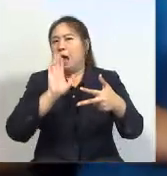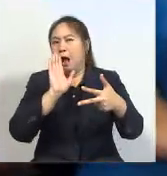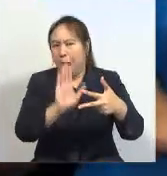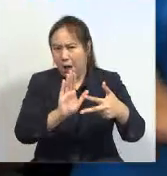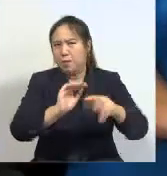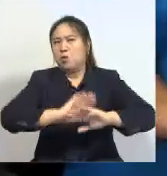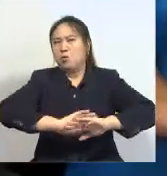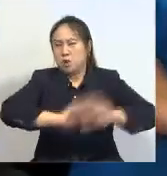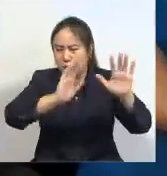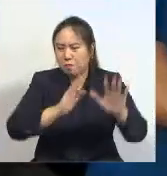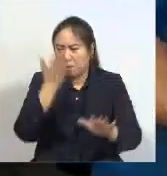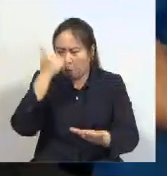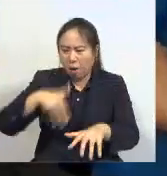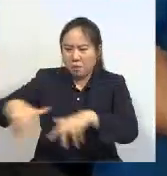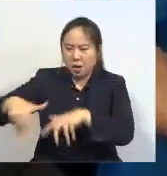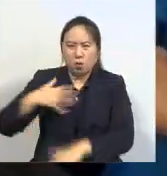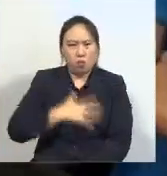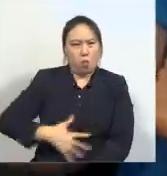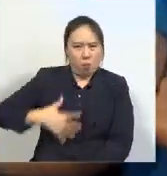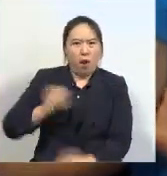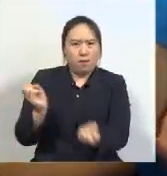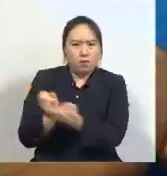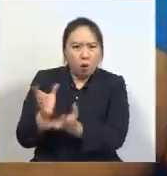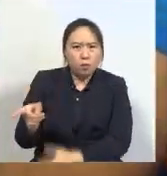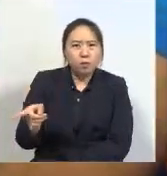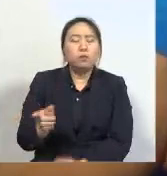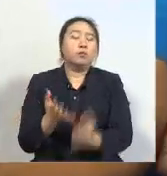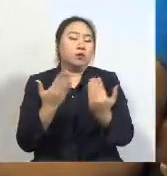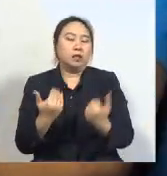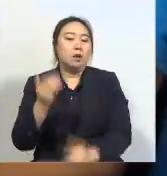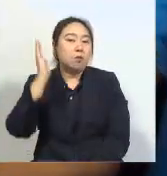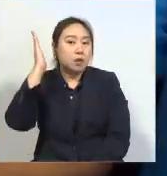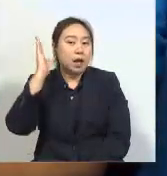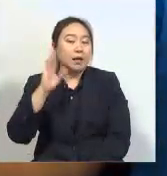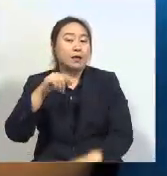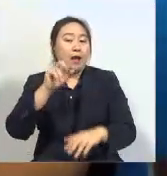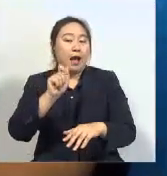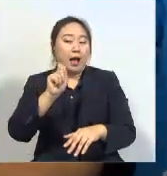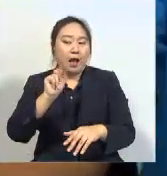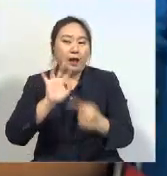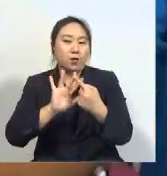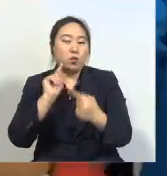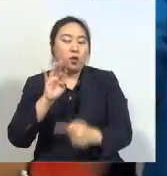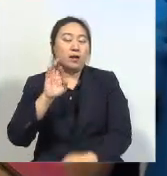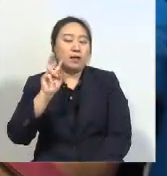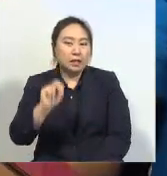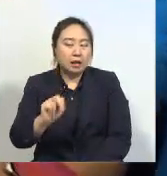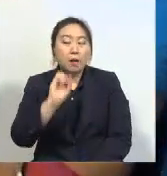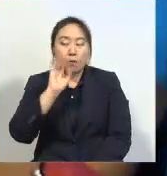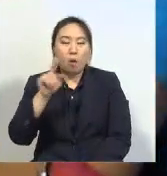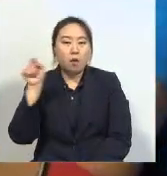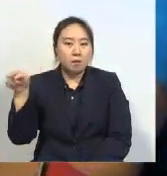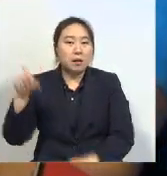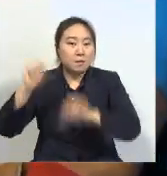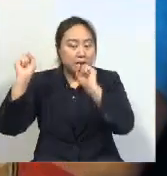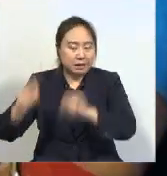เคมีนี้เพื่อสุขภาพของพี่น้องประชาชนนายอนุทินบอกว่าได้ทราบว่ามีการเปลี่ยนแปลงมติเดิมแต่มติดังกล่าวไ